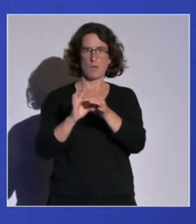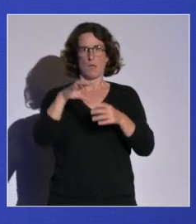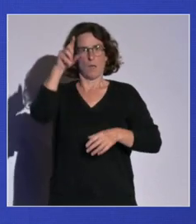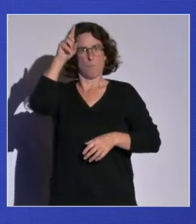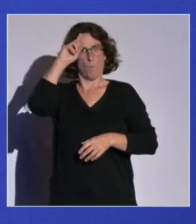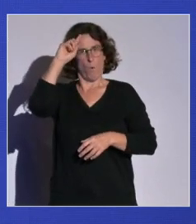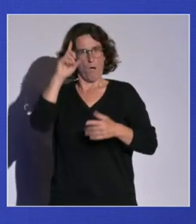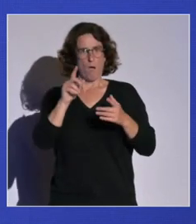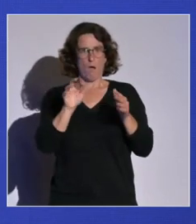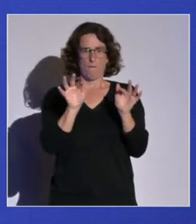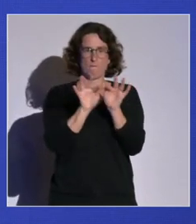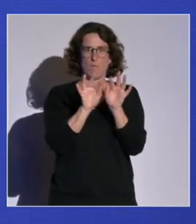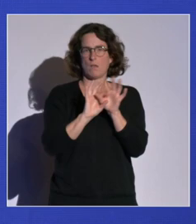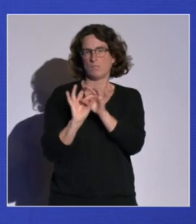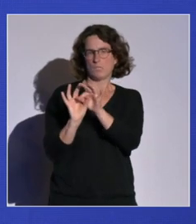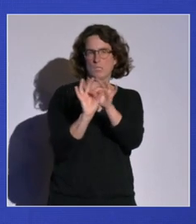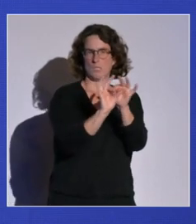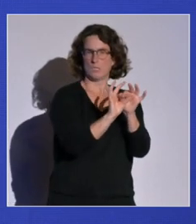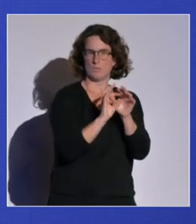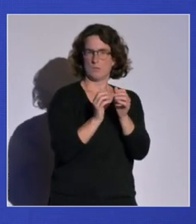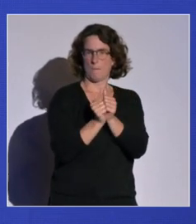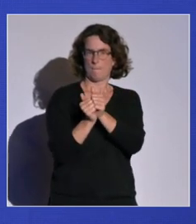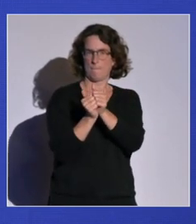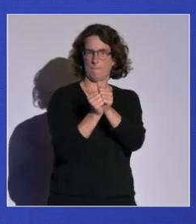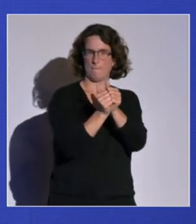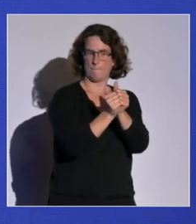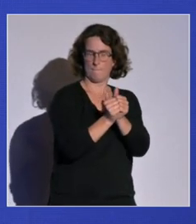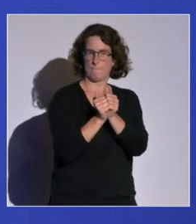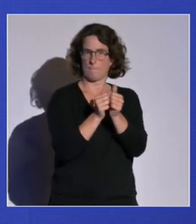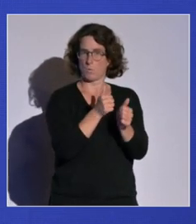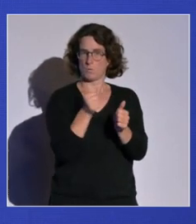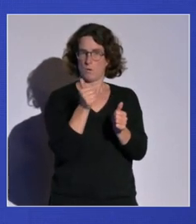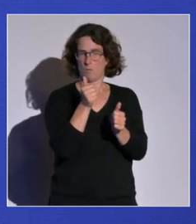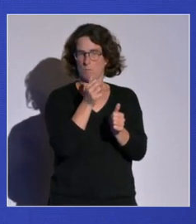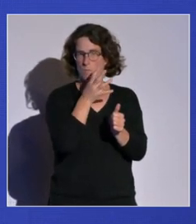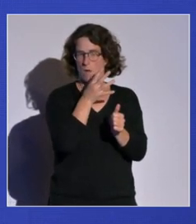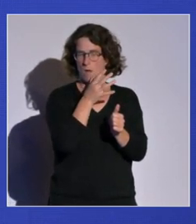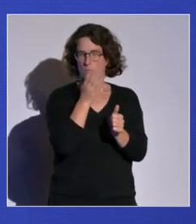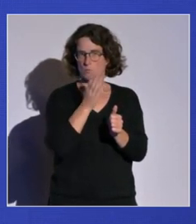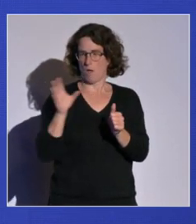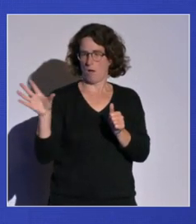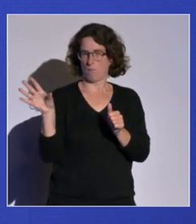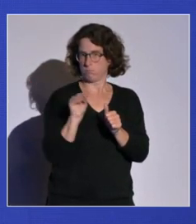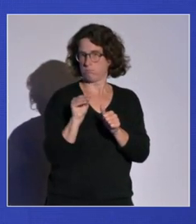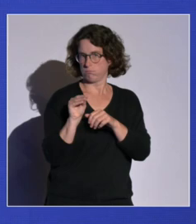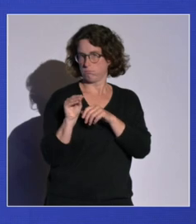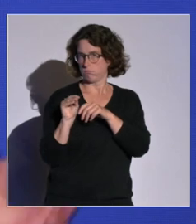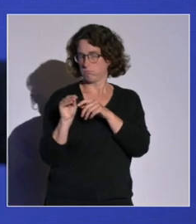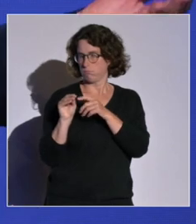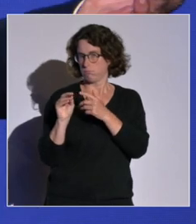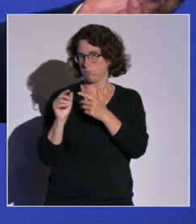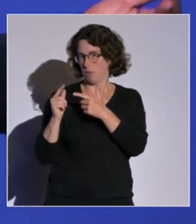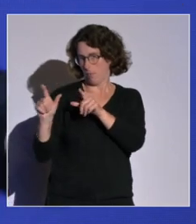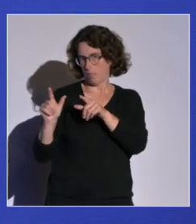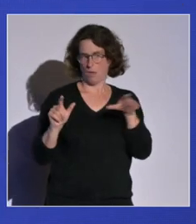pas, elle, se concevoir sans liberté et sans égalité. Si vous n'avez pas la liberté, l'égalité,